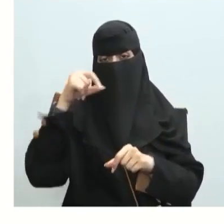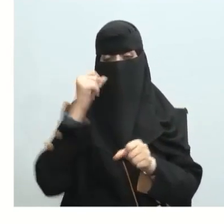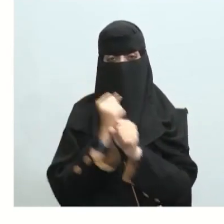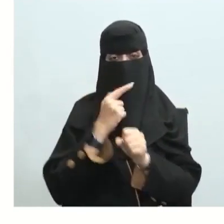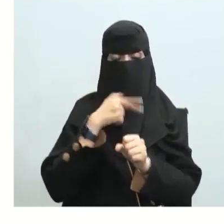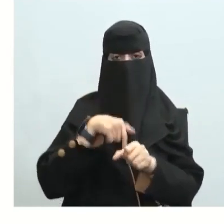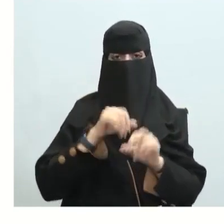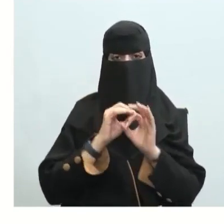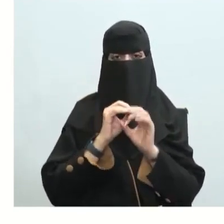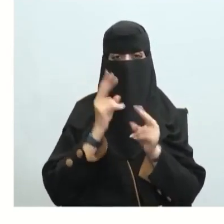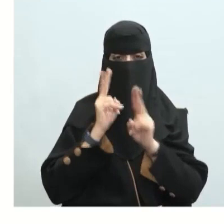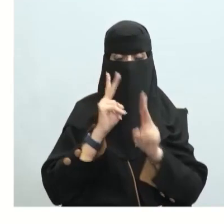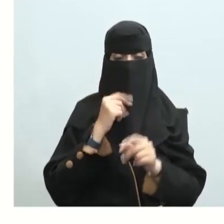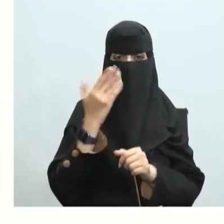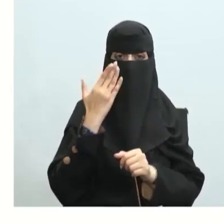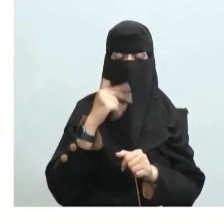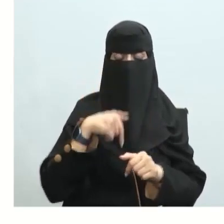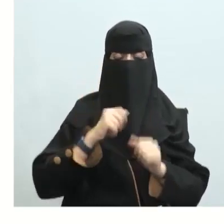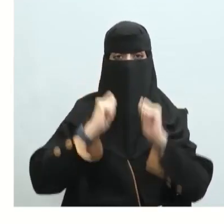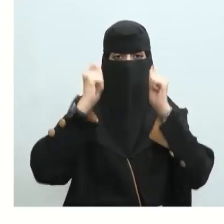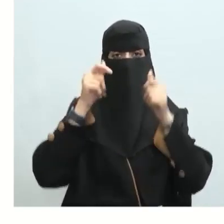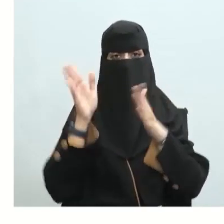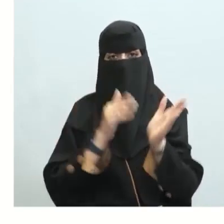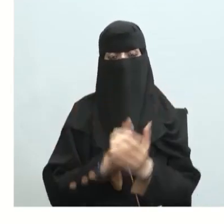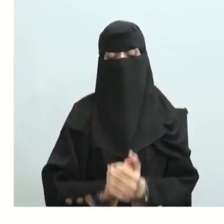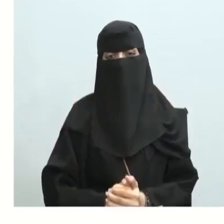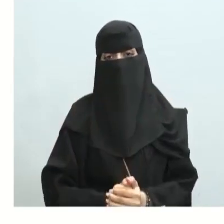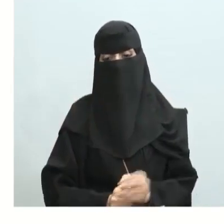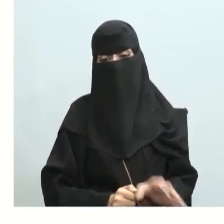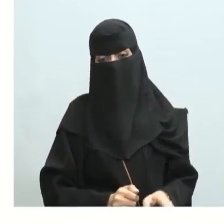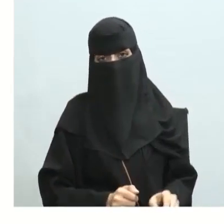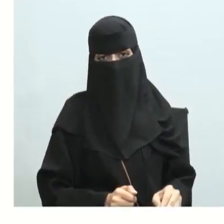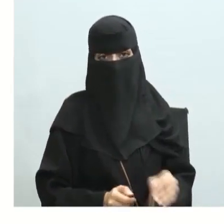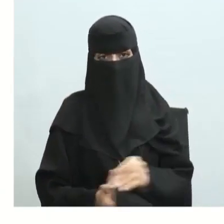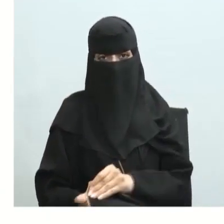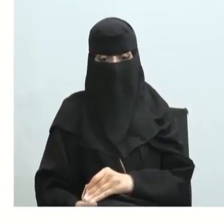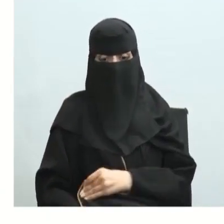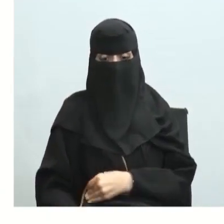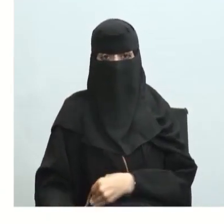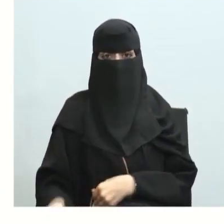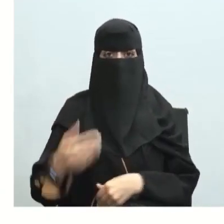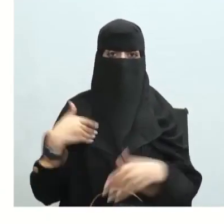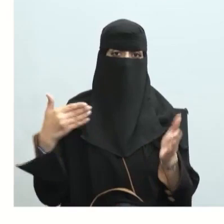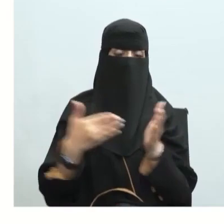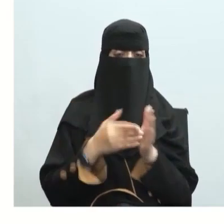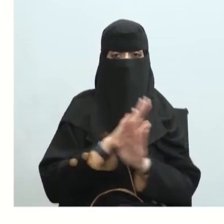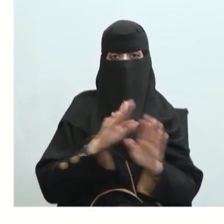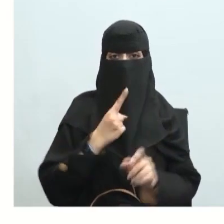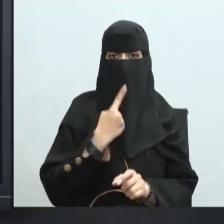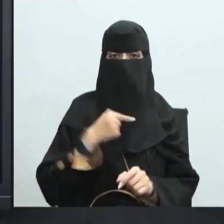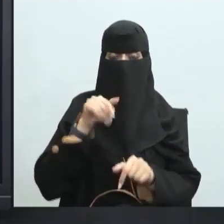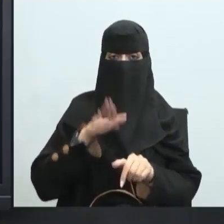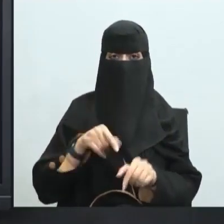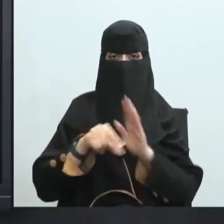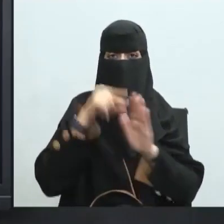الخطابي وكتابه التقرير والحمله الدعائيه والعلاقات العامه هذا ما اردنا ان نورده